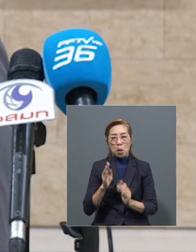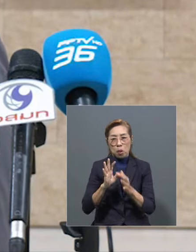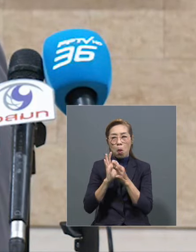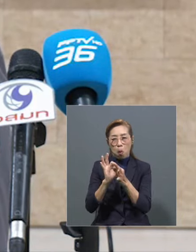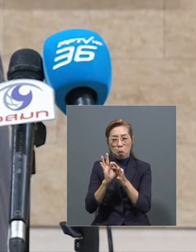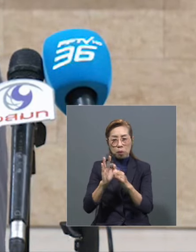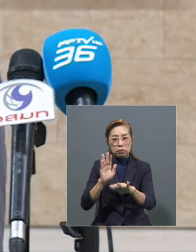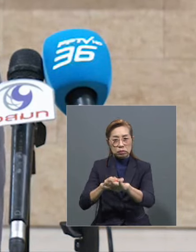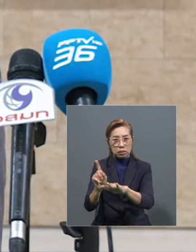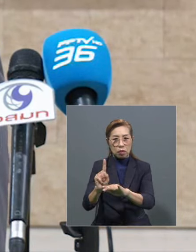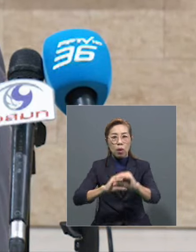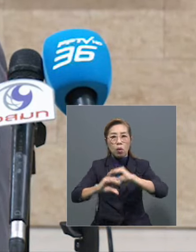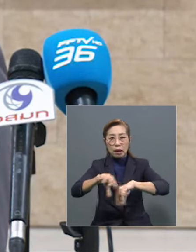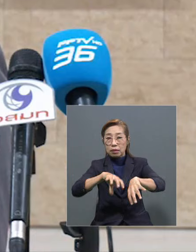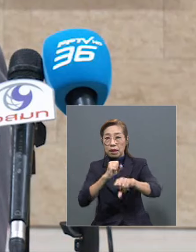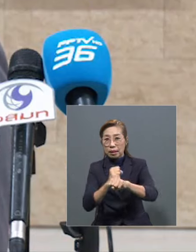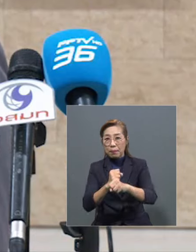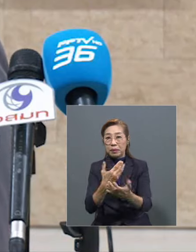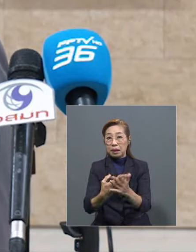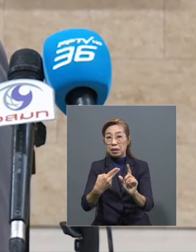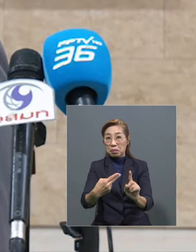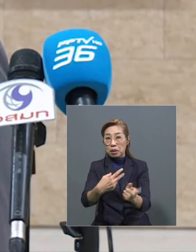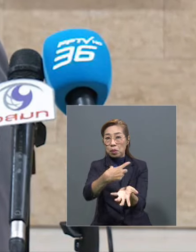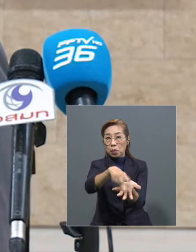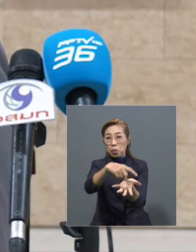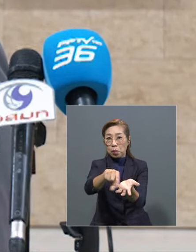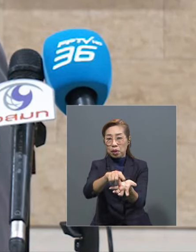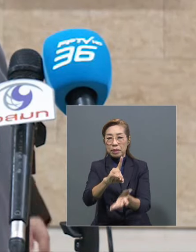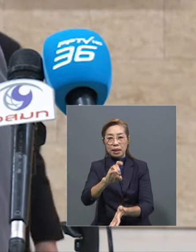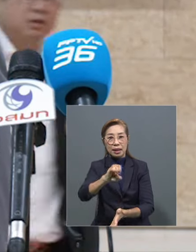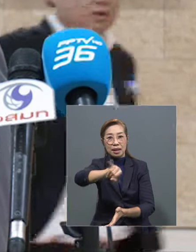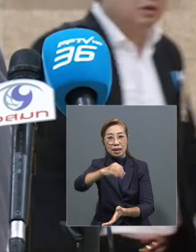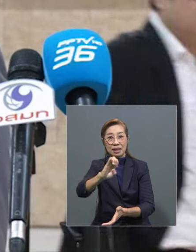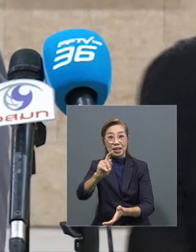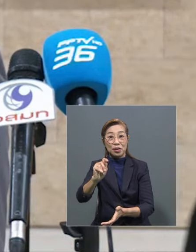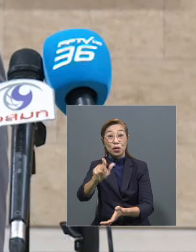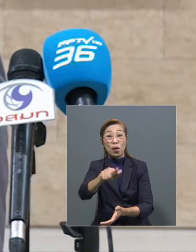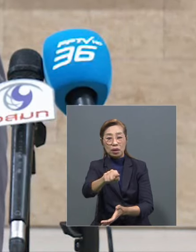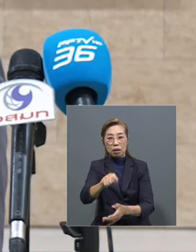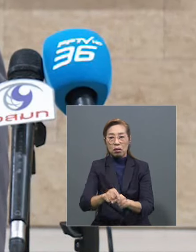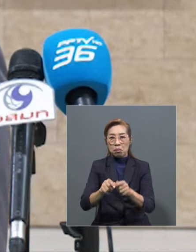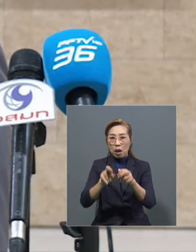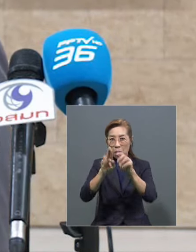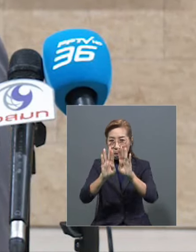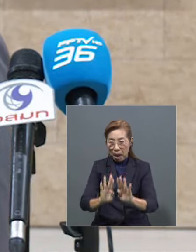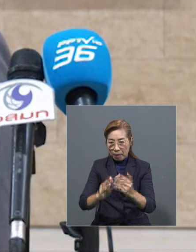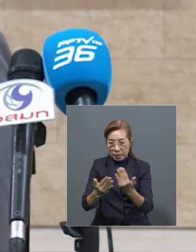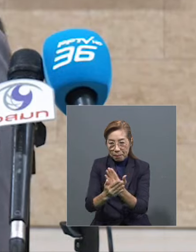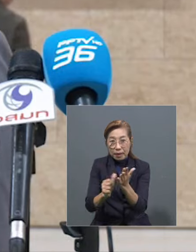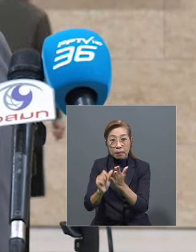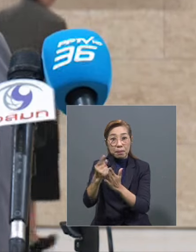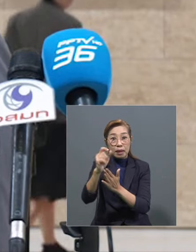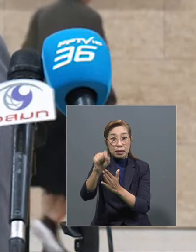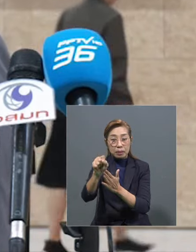ใยการดำเนินโครงการเติมเงิน 10,000 บาทผ่านดิจิตอลวอลเล็ตที่จะมีการปรับเปลี่ยนรูปแบบของโครงการดิจิตอลวอลเล็ตในบางจุด